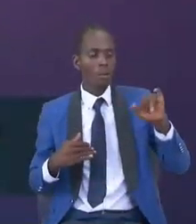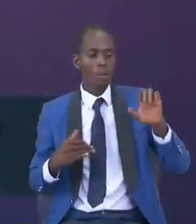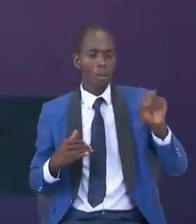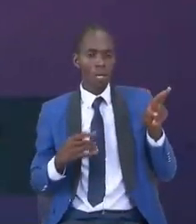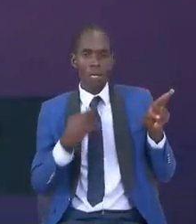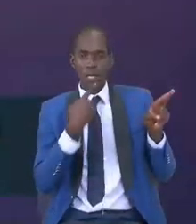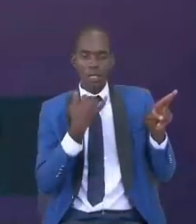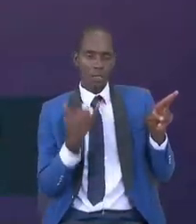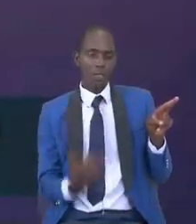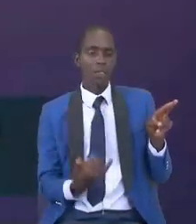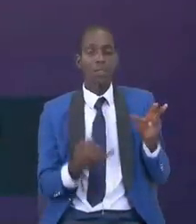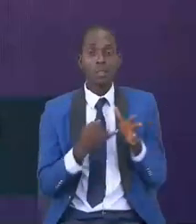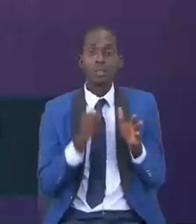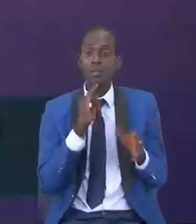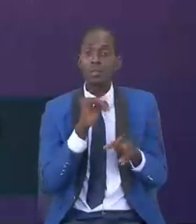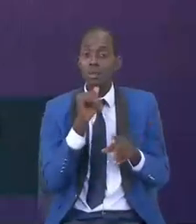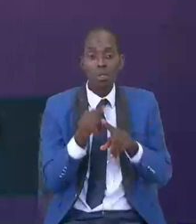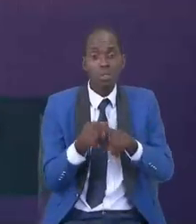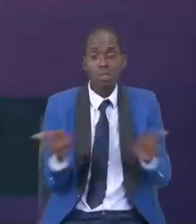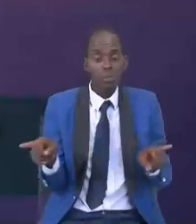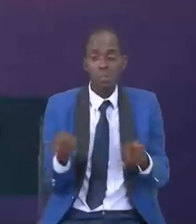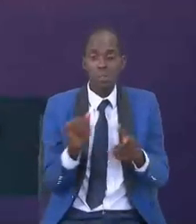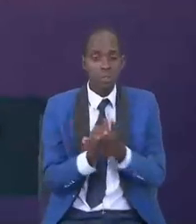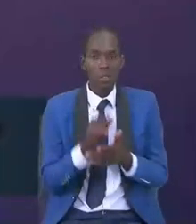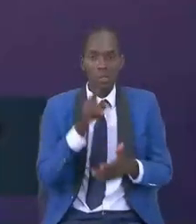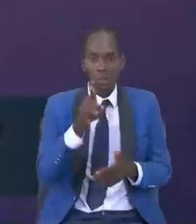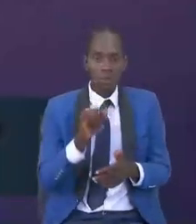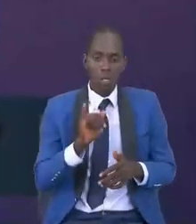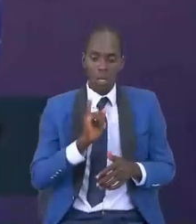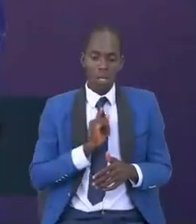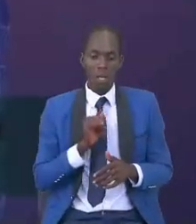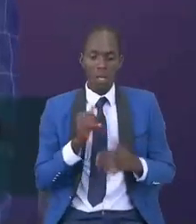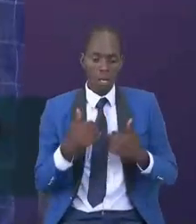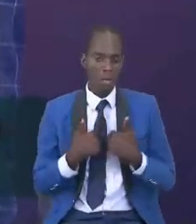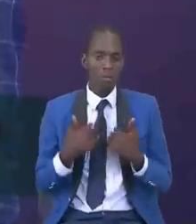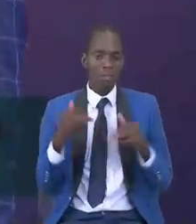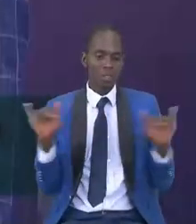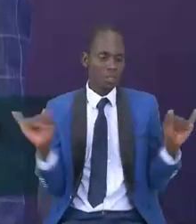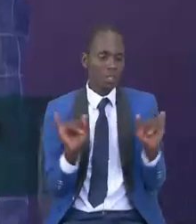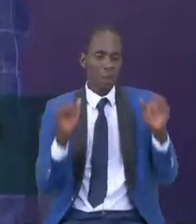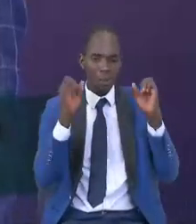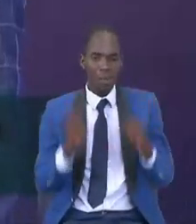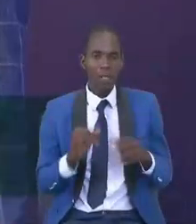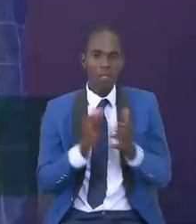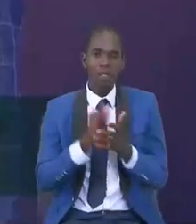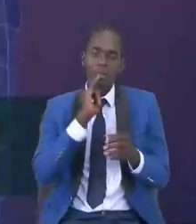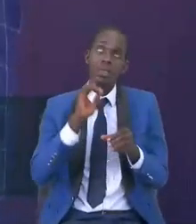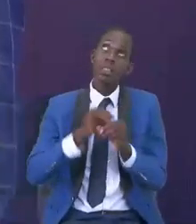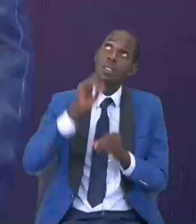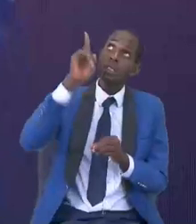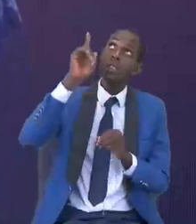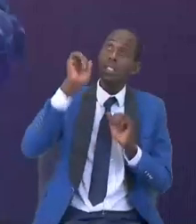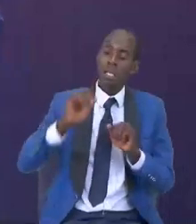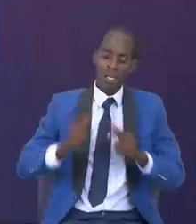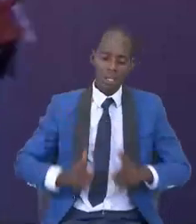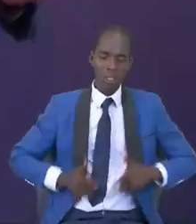vient maintenant dire que il n'est pas différent de toi, de moi, la même puissance qui résidait en